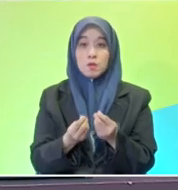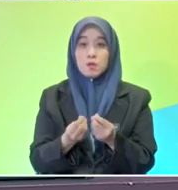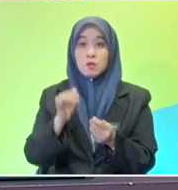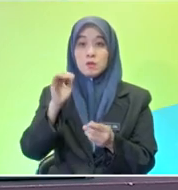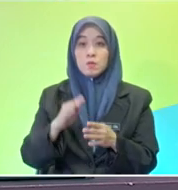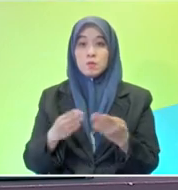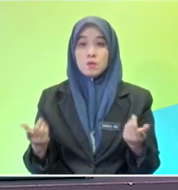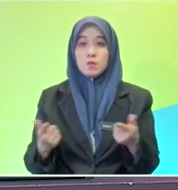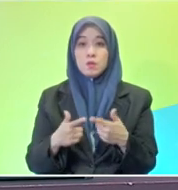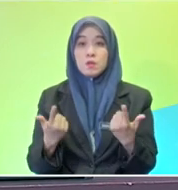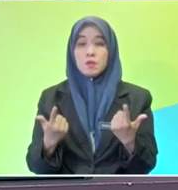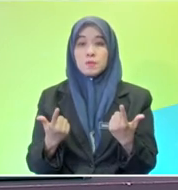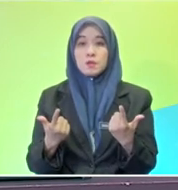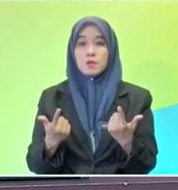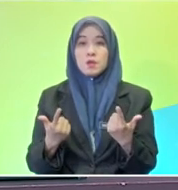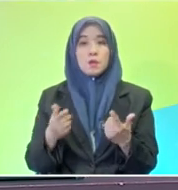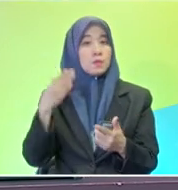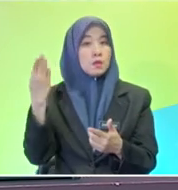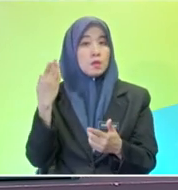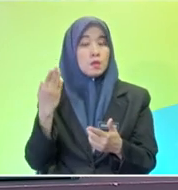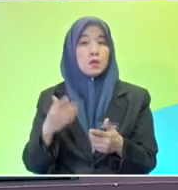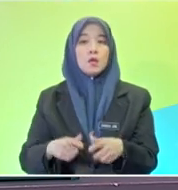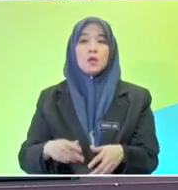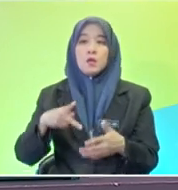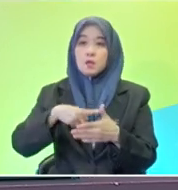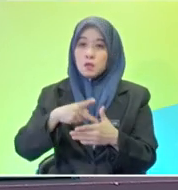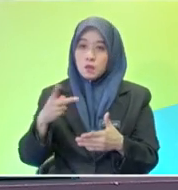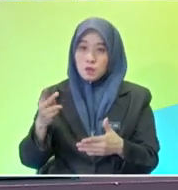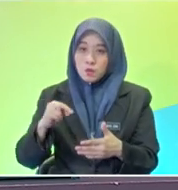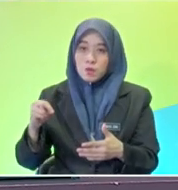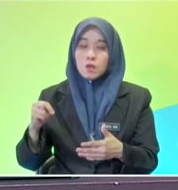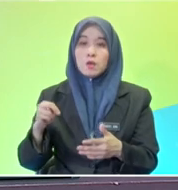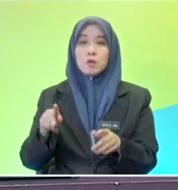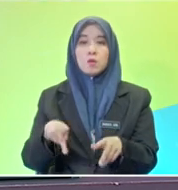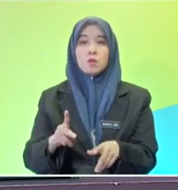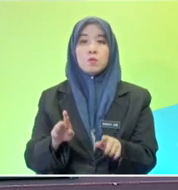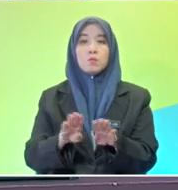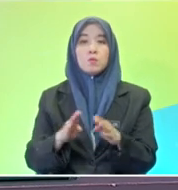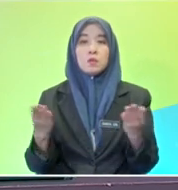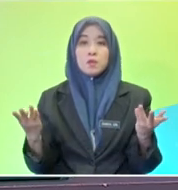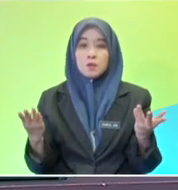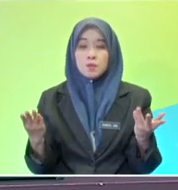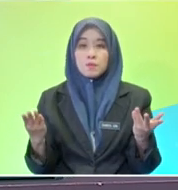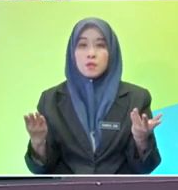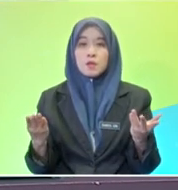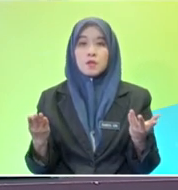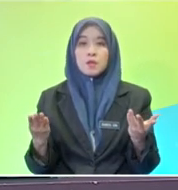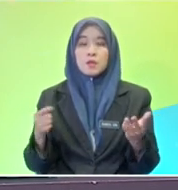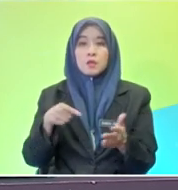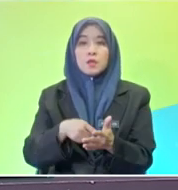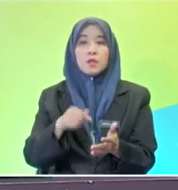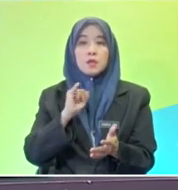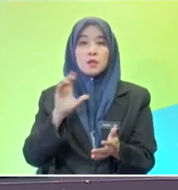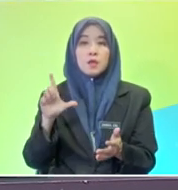biasanya kandungannya juga berbeza. Oh, ya ke? Okey, baik. Fika tengok, ini tanah apa? Tanah liat, cikgu.